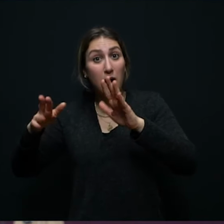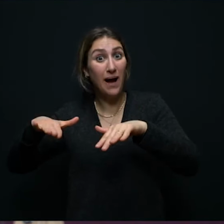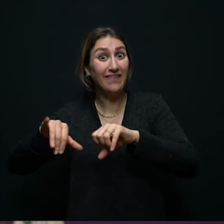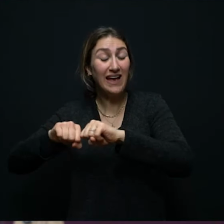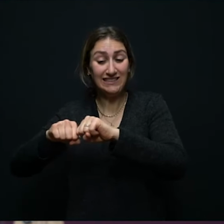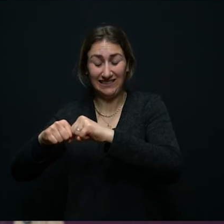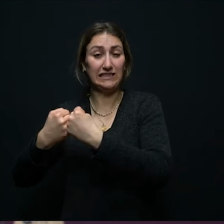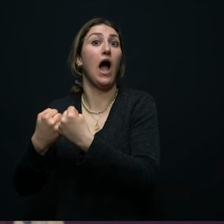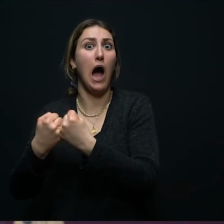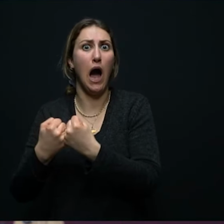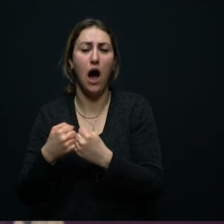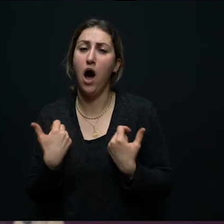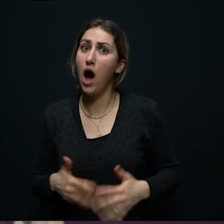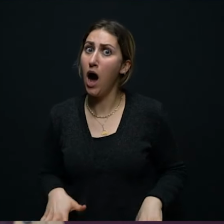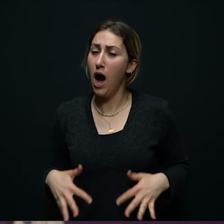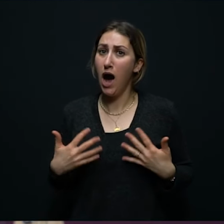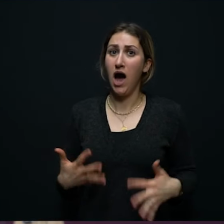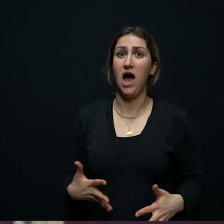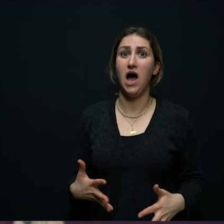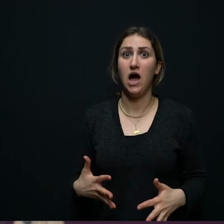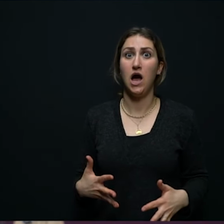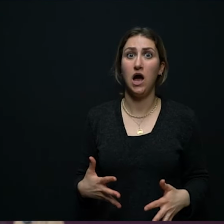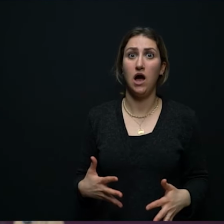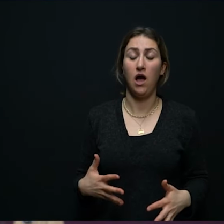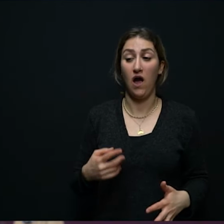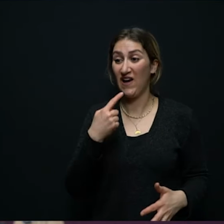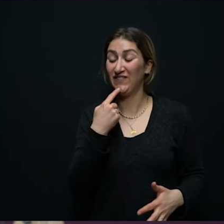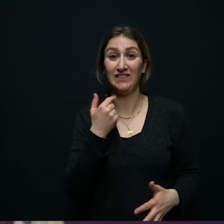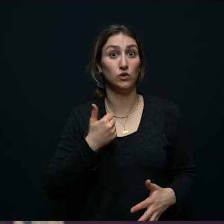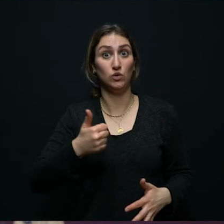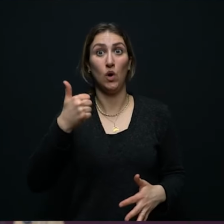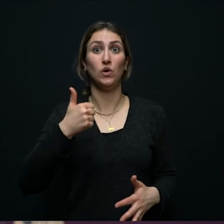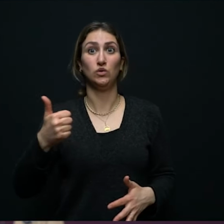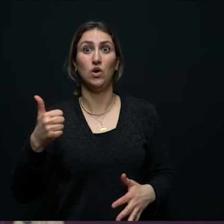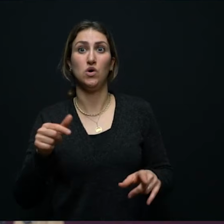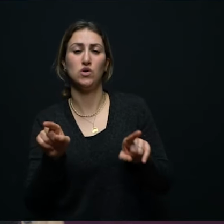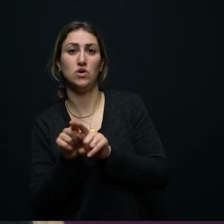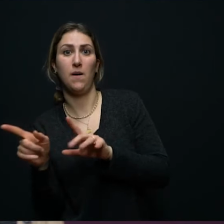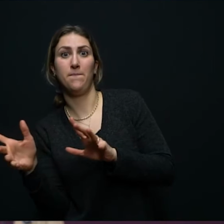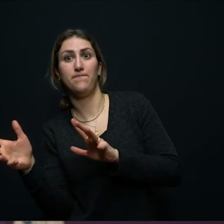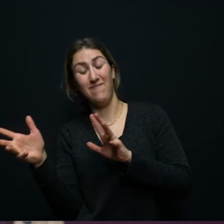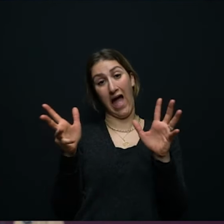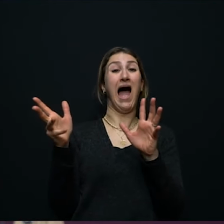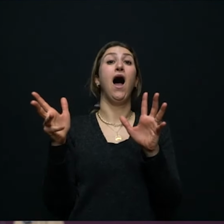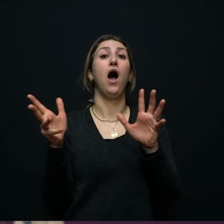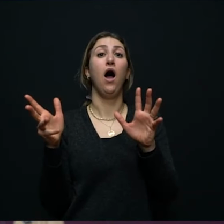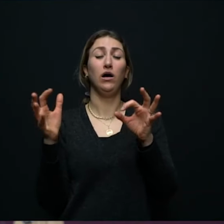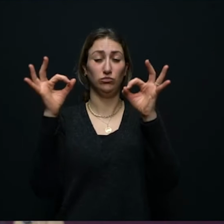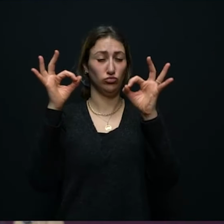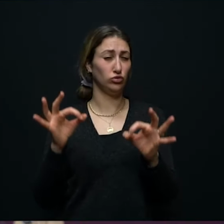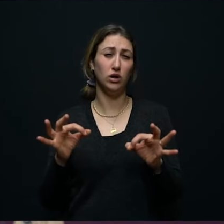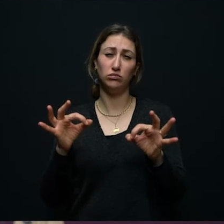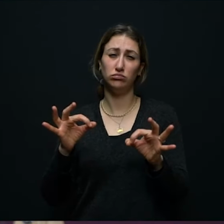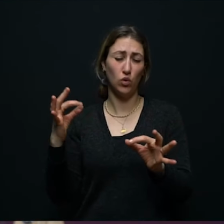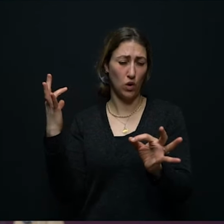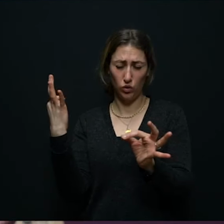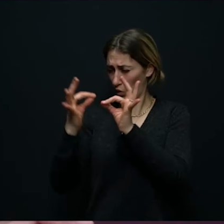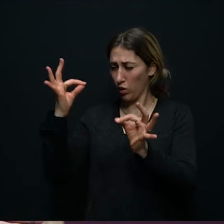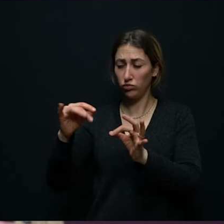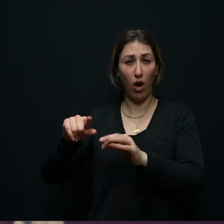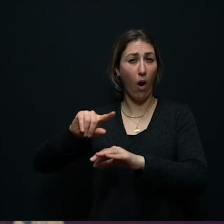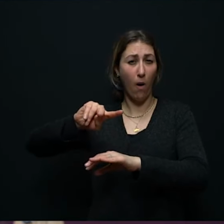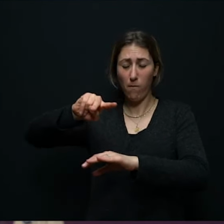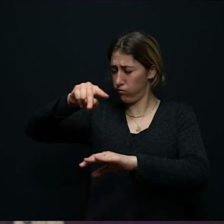que peut-être j'aurais eu aussi ils sont morts foudroyés sur le champ c'est